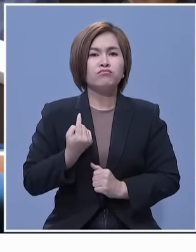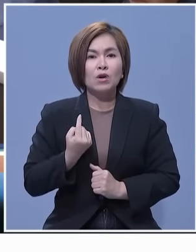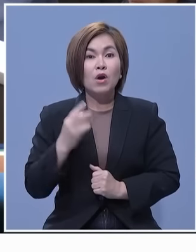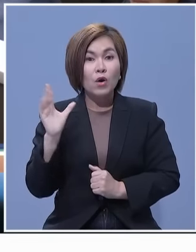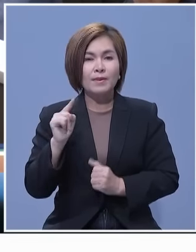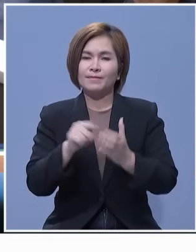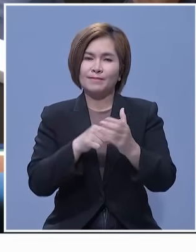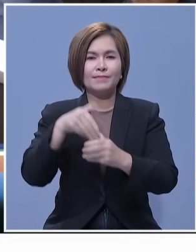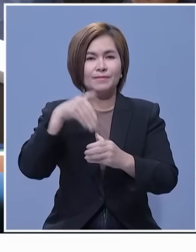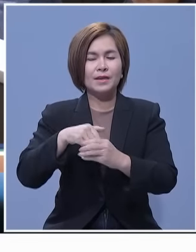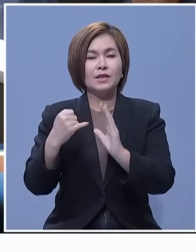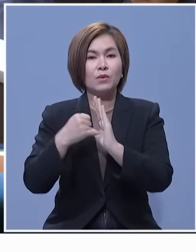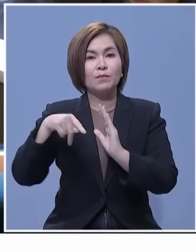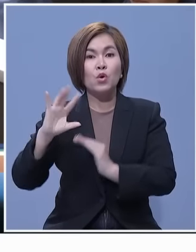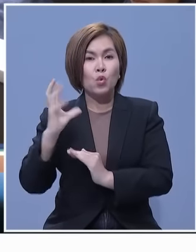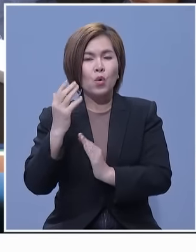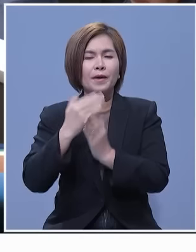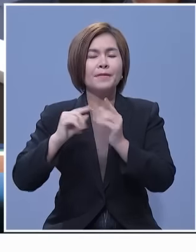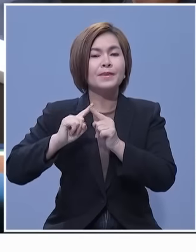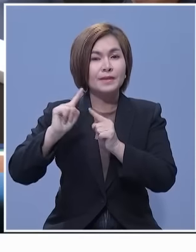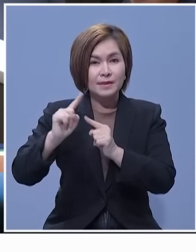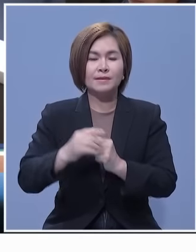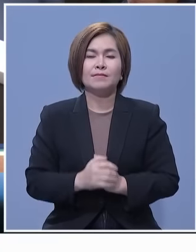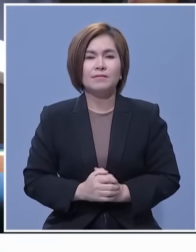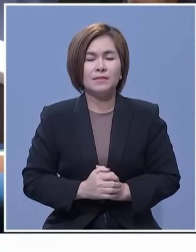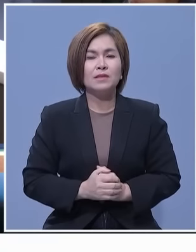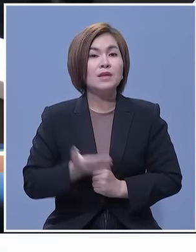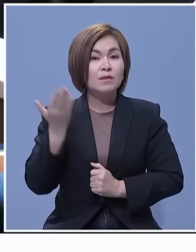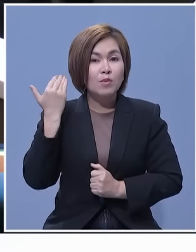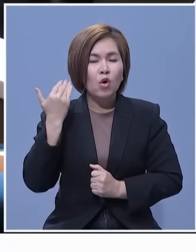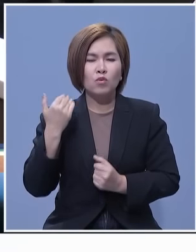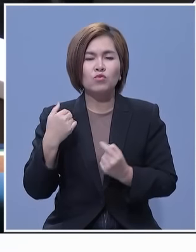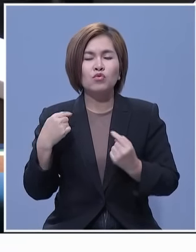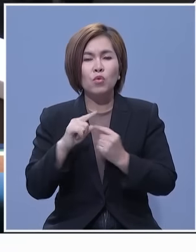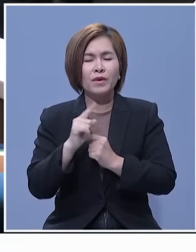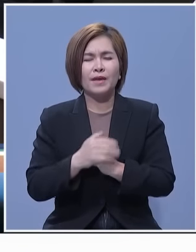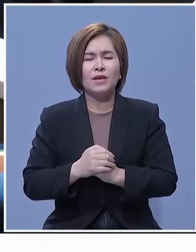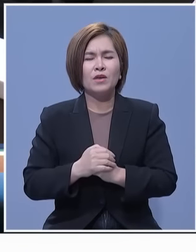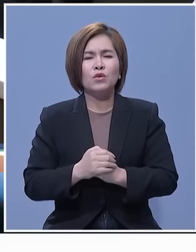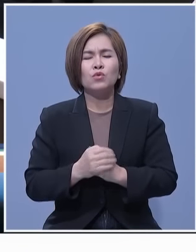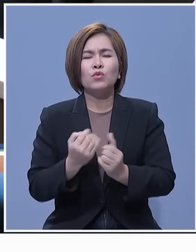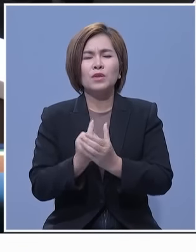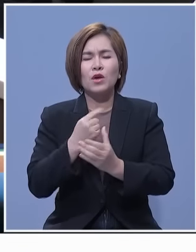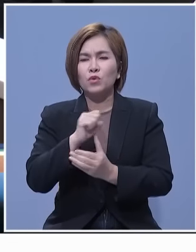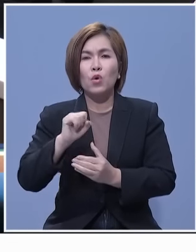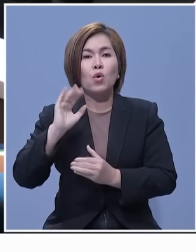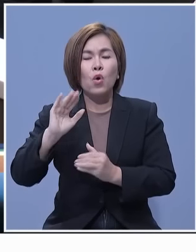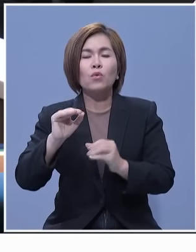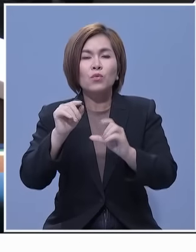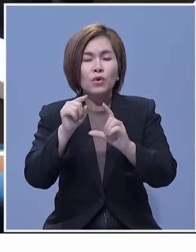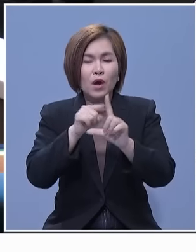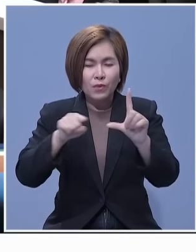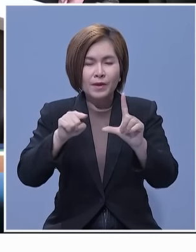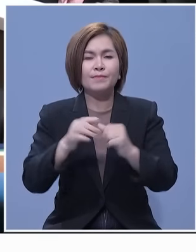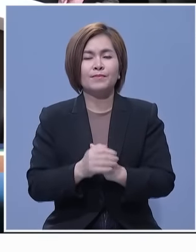การเลือกตั้งซ่อมที่พิษณุโลกเขต 1เดิมเป็นพื้นที่ของหมออ๋องปฏิพัทสันติภาดาของพรรคเก้าไกลเก่าึ่งซึ่งตอนนี้ก็อยู่